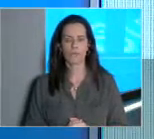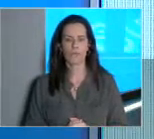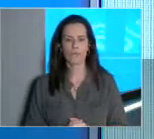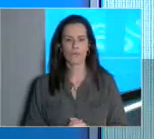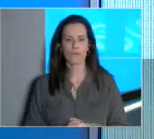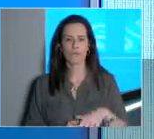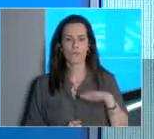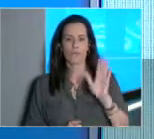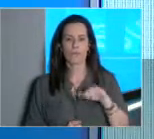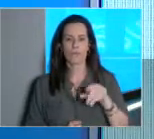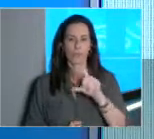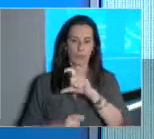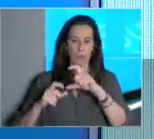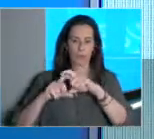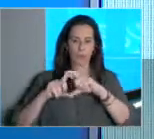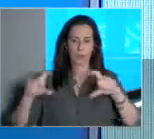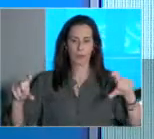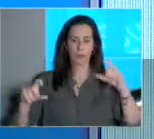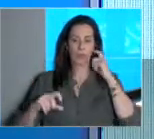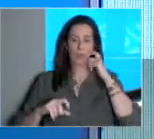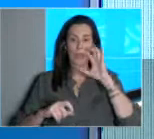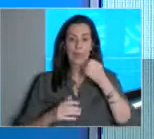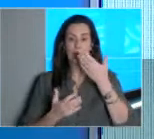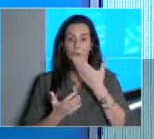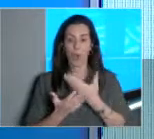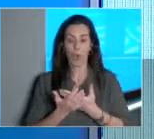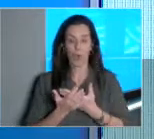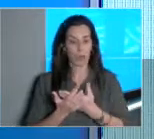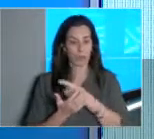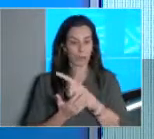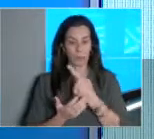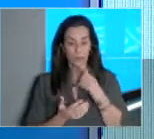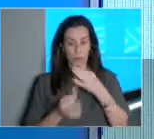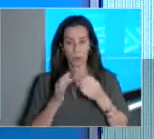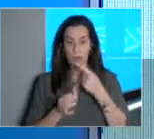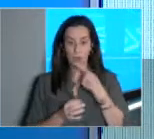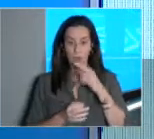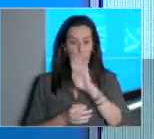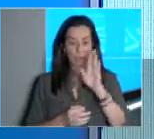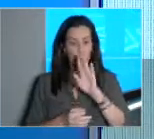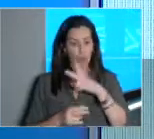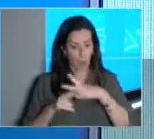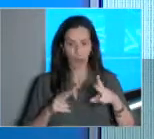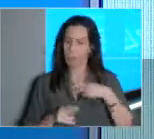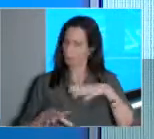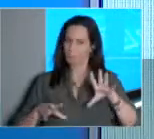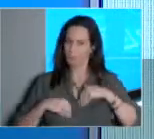של אמיר פרץ, הפוכה מה שנקרא. אם היועץ המשפטי ינקה את נתניהו מהחשדות נגדו, נשב איתו.